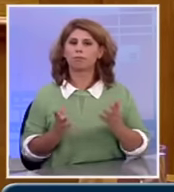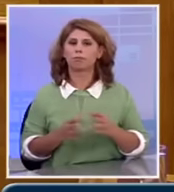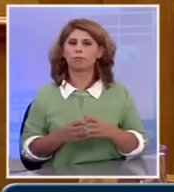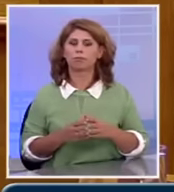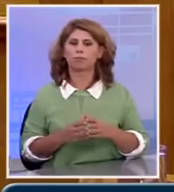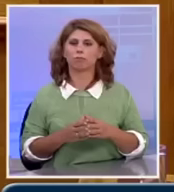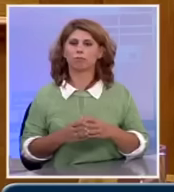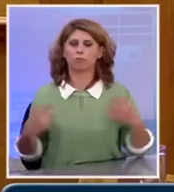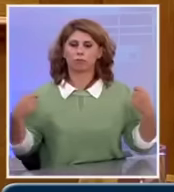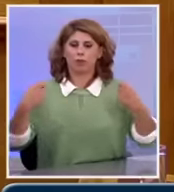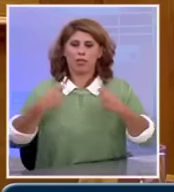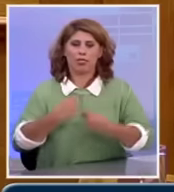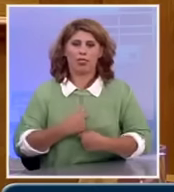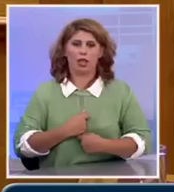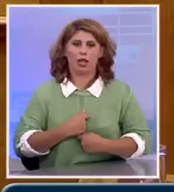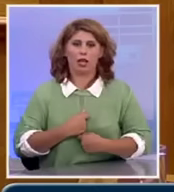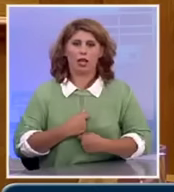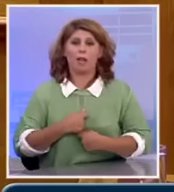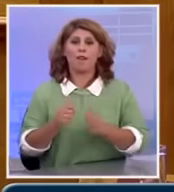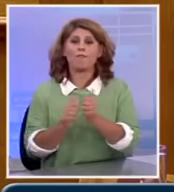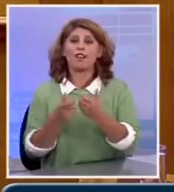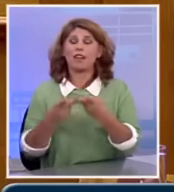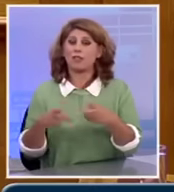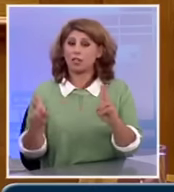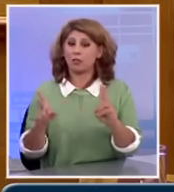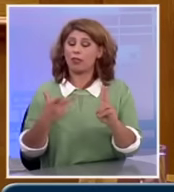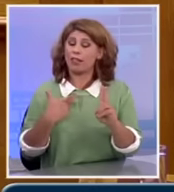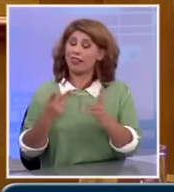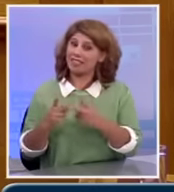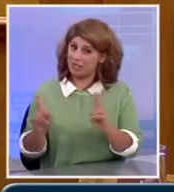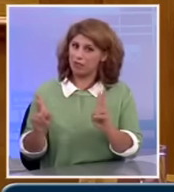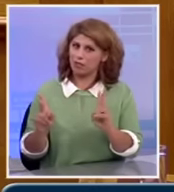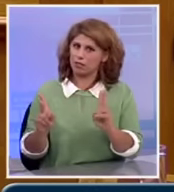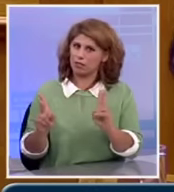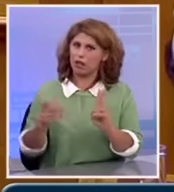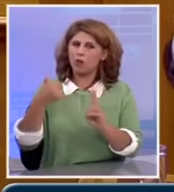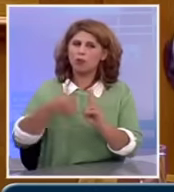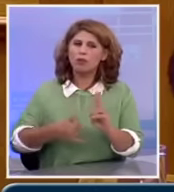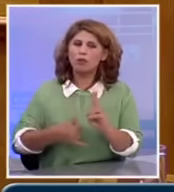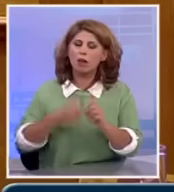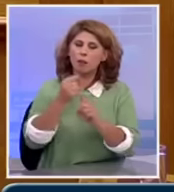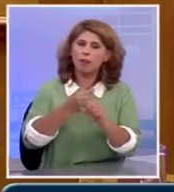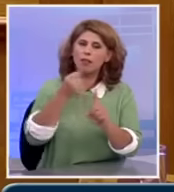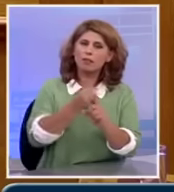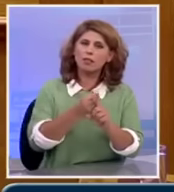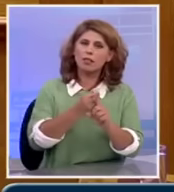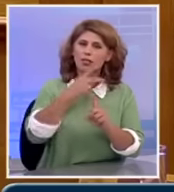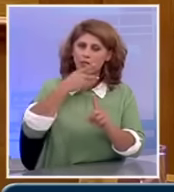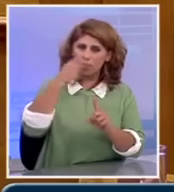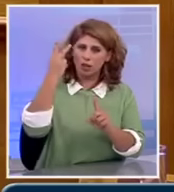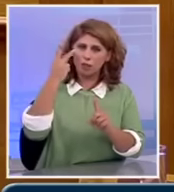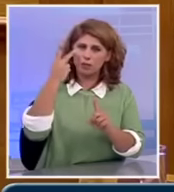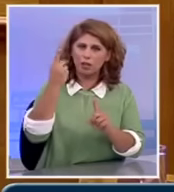δίνεται το μανδύα του φιλελευθερισμού της ελευθερίας ουσιαστικά υπερασπίζεται δικαιώματα